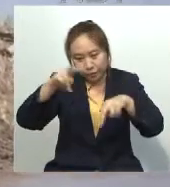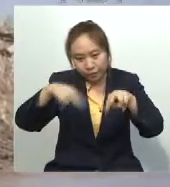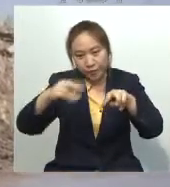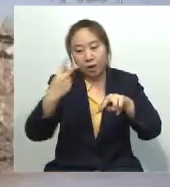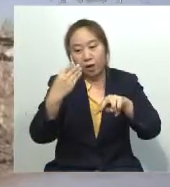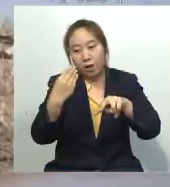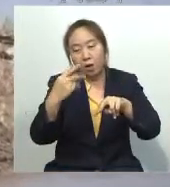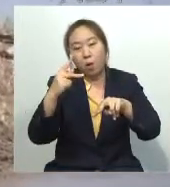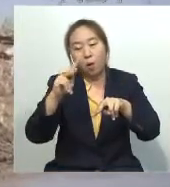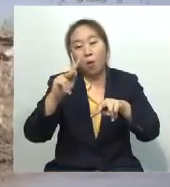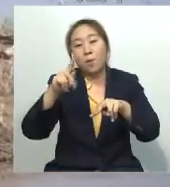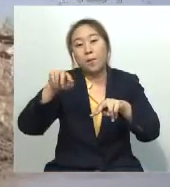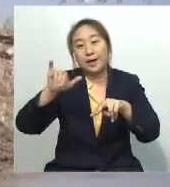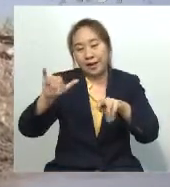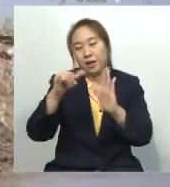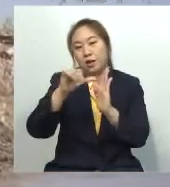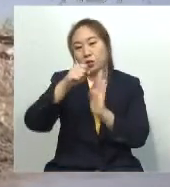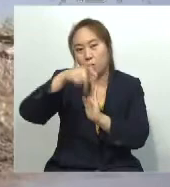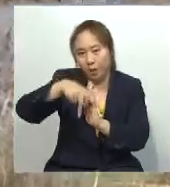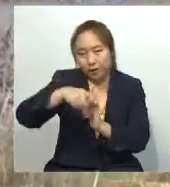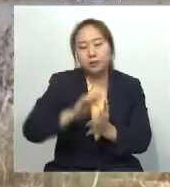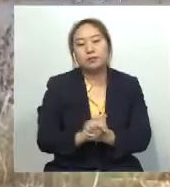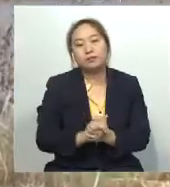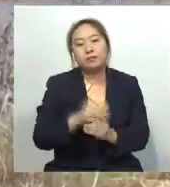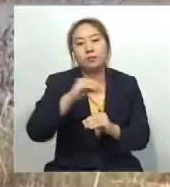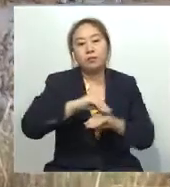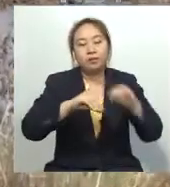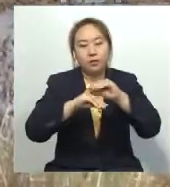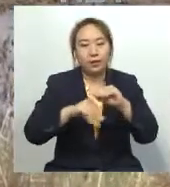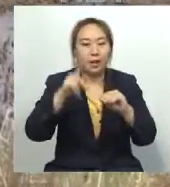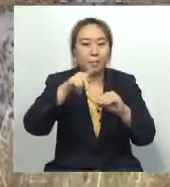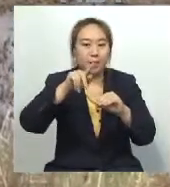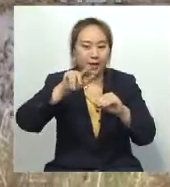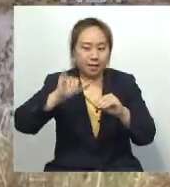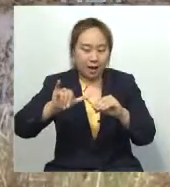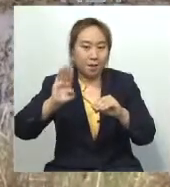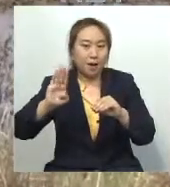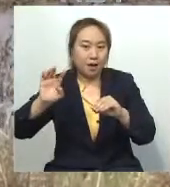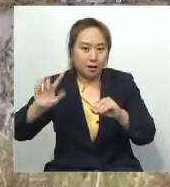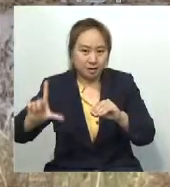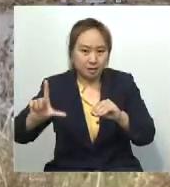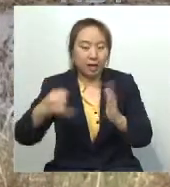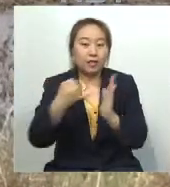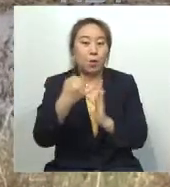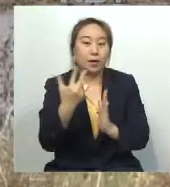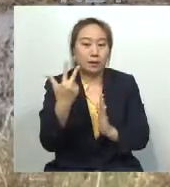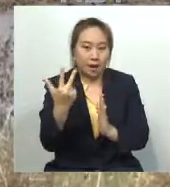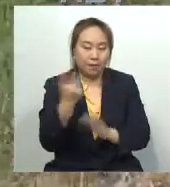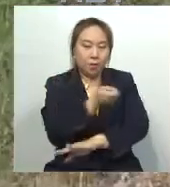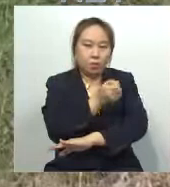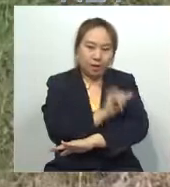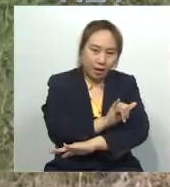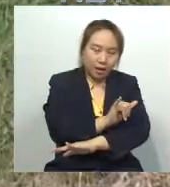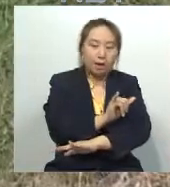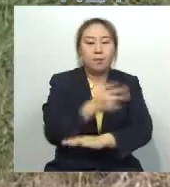าจังหวัดสุพรรณบุรีนะครับโครงการและส่งน้ำบำรุงรักษาพระยาบัลลือคาบเกี่ยว3จังหวัดก็คือพระนครศรีอยุธย